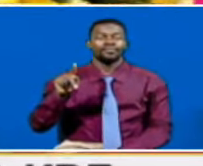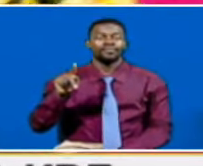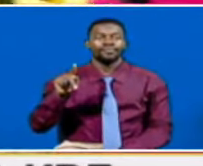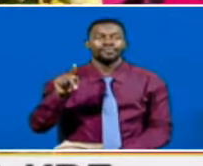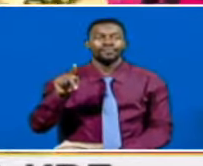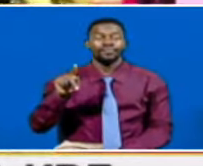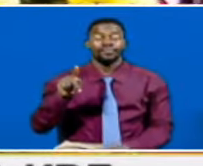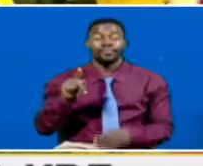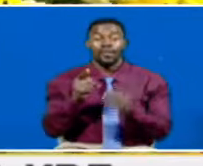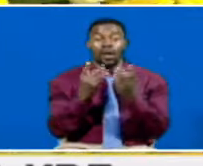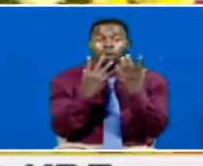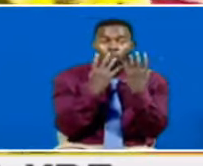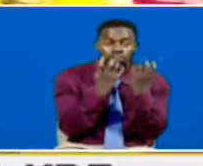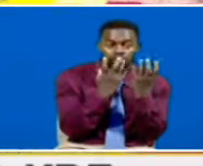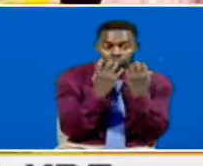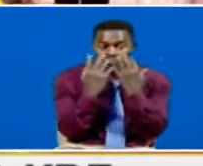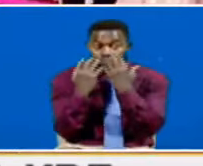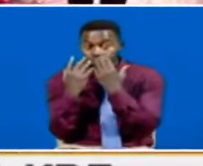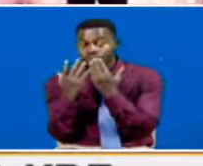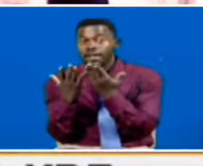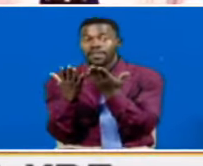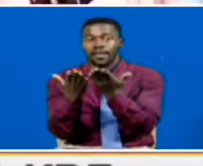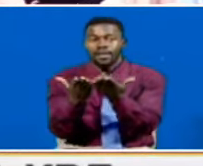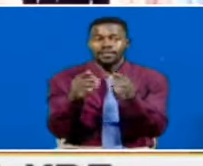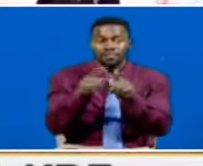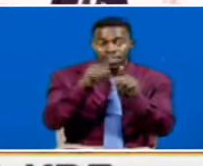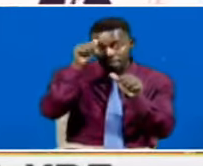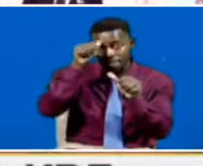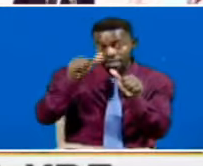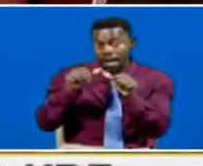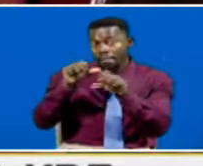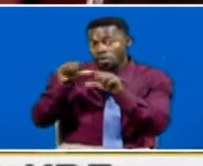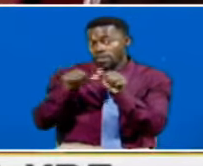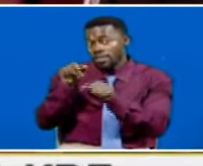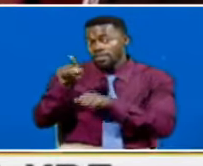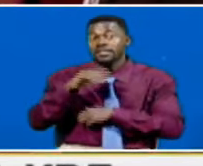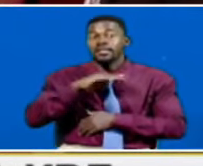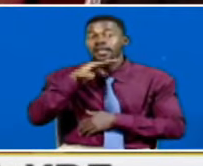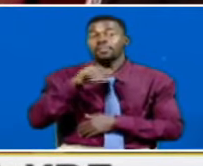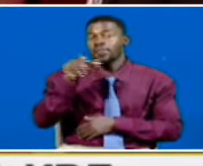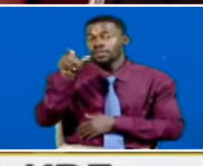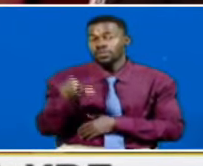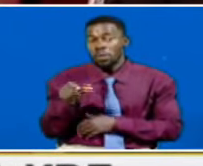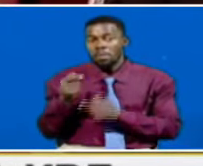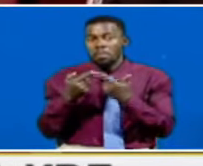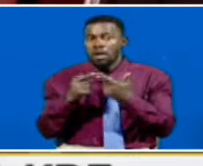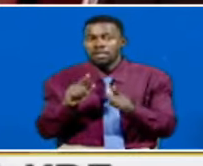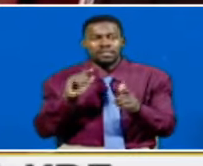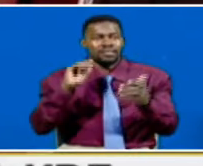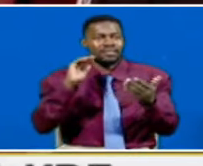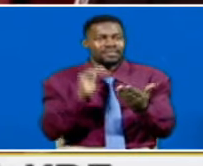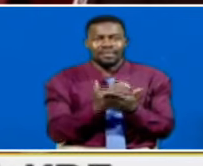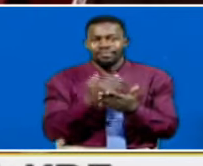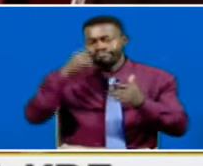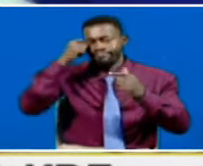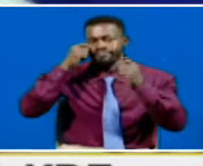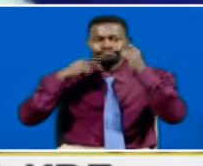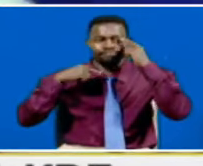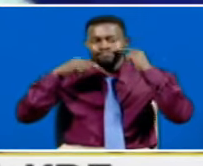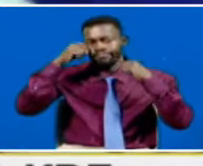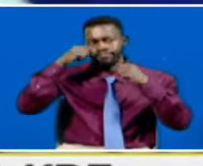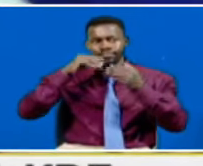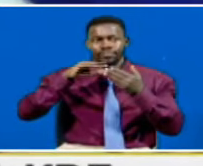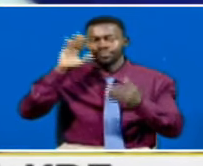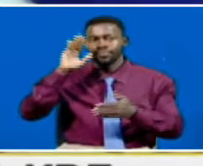Kulikuwa na nyimbo za maombolezi kuiliwaza familia ya mwenda zake, japo baadhi walilemewa kwa kuondokewa na mmoja wao. We